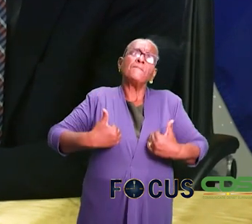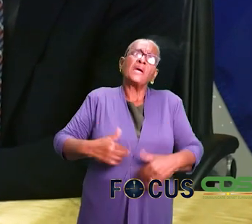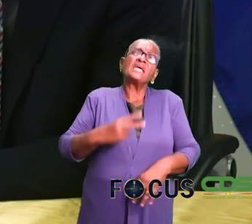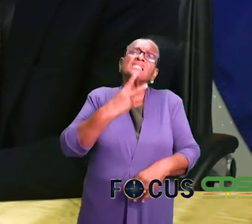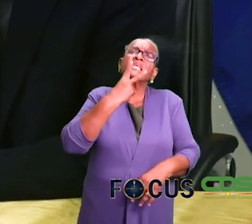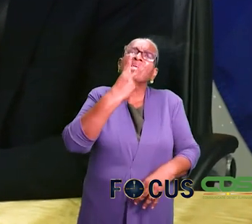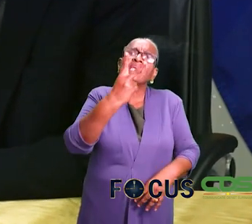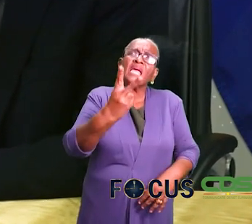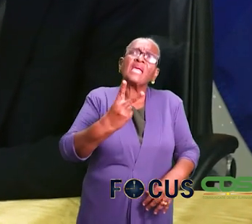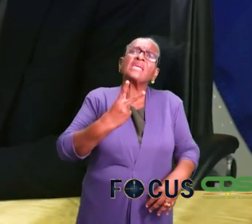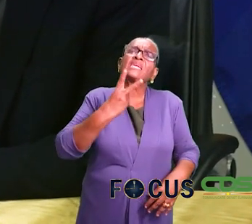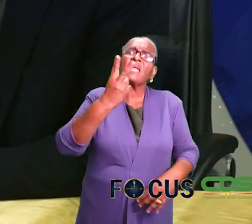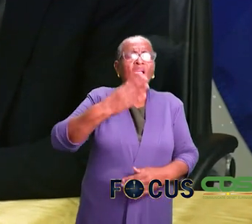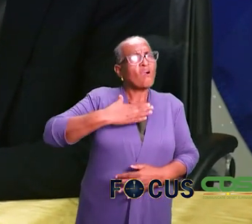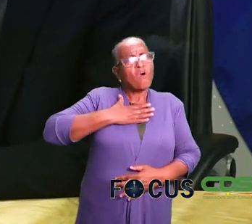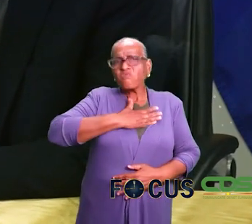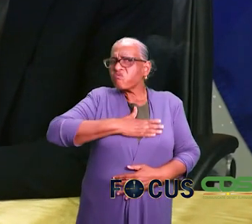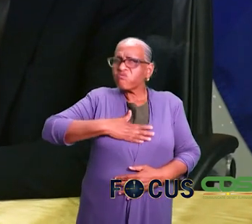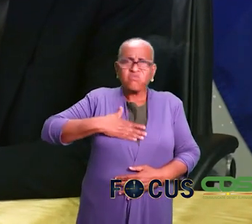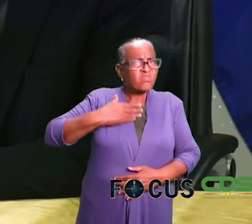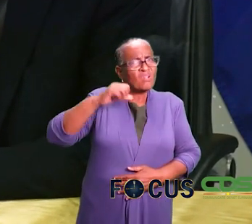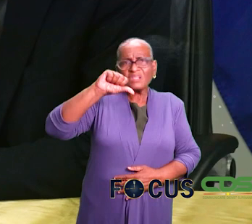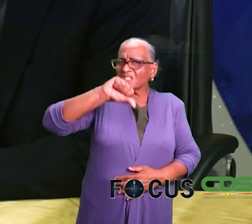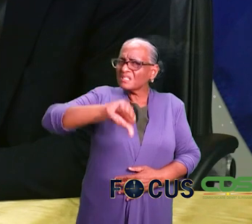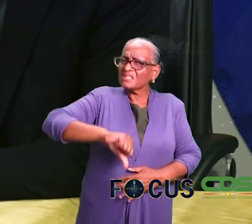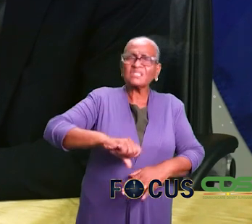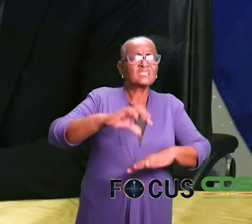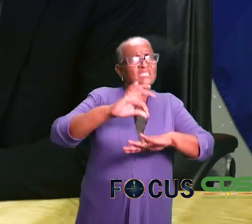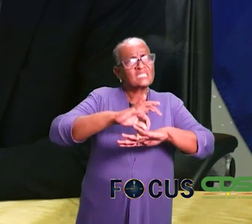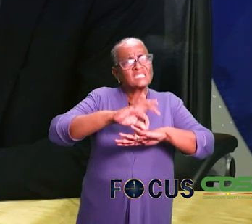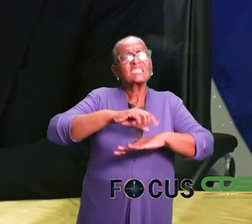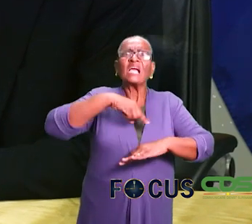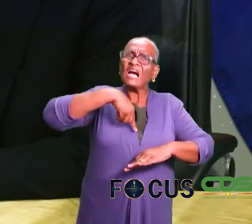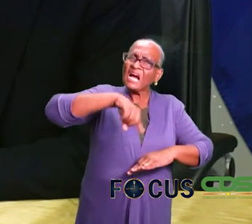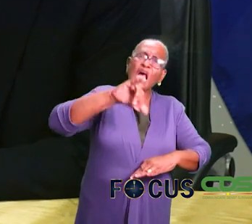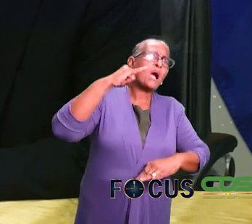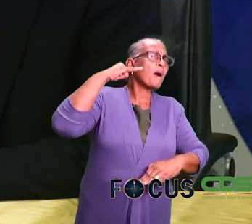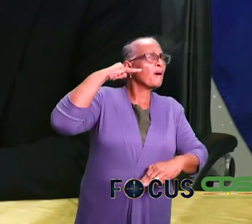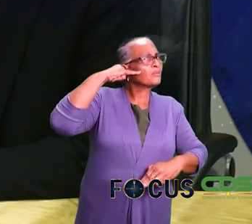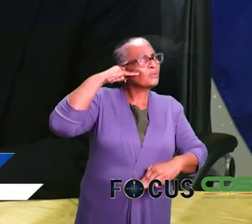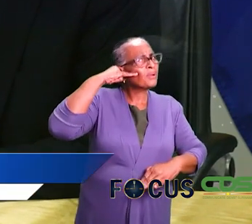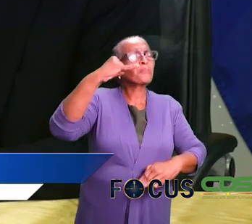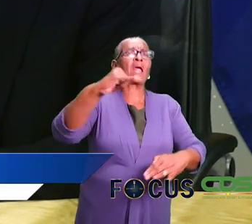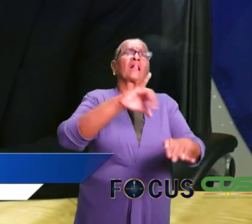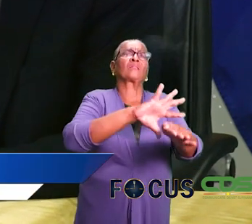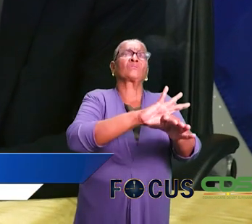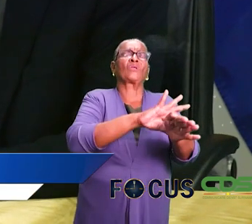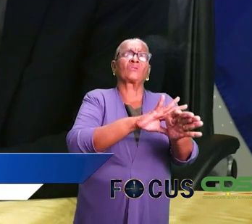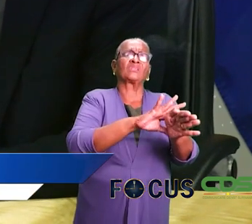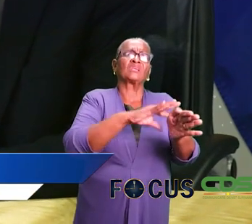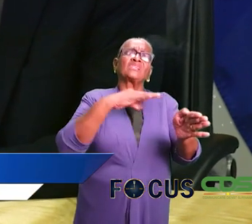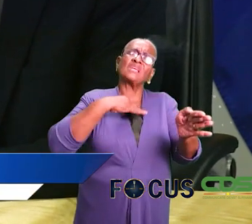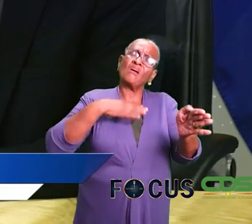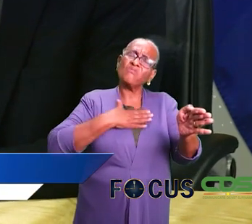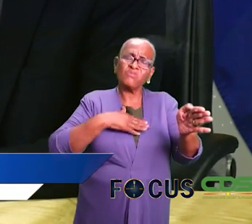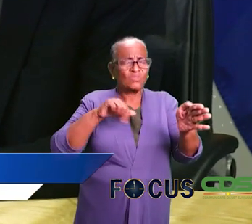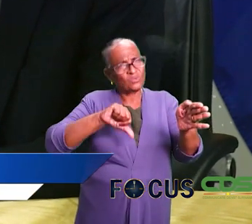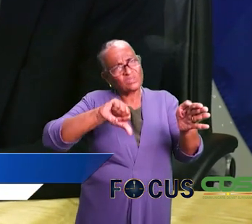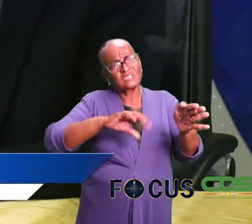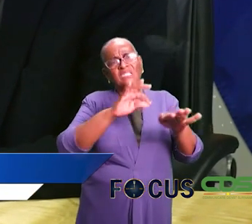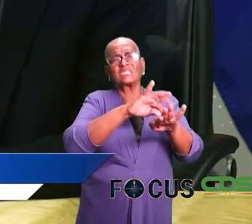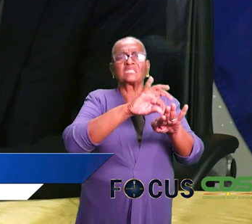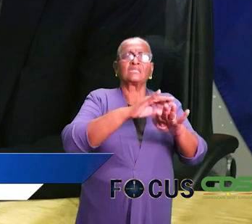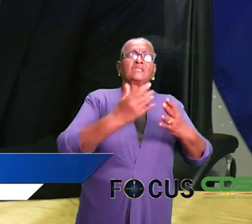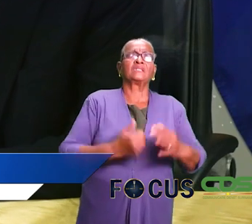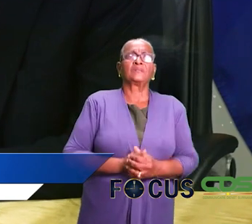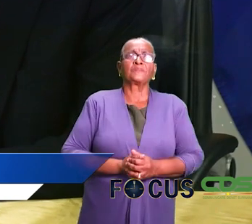voelt u zich niet goed, de symptomen zijn bekend, blijf thuis, zoek contact met je arts. En ik weet het, iedereen heeft een werk,